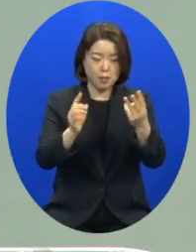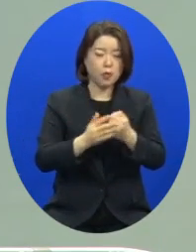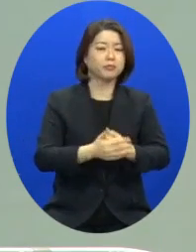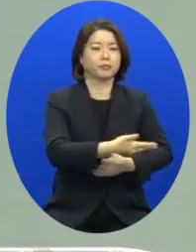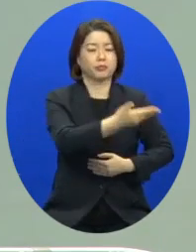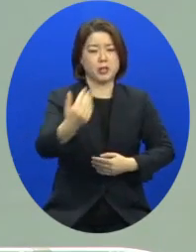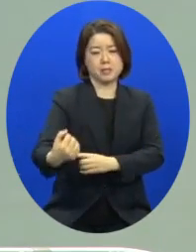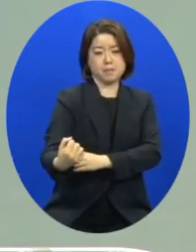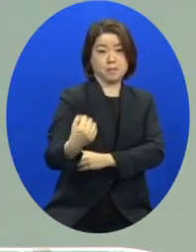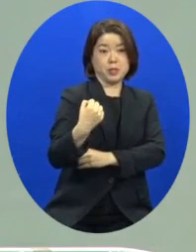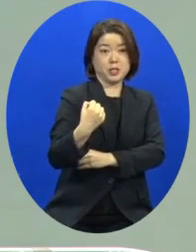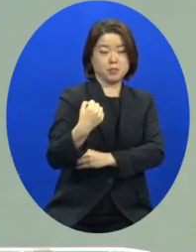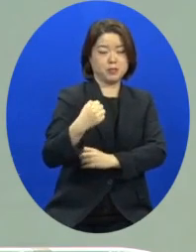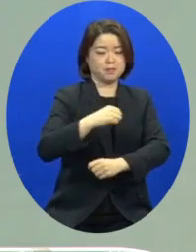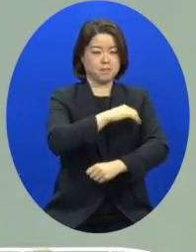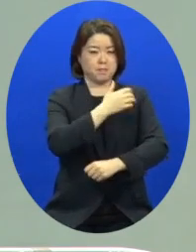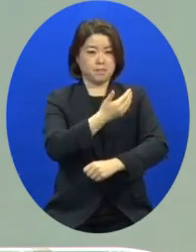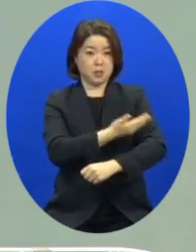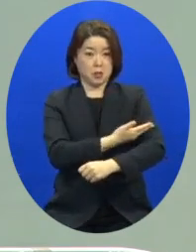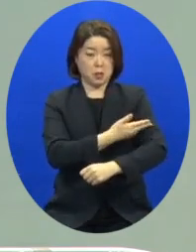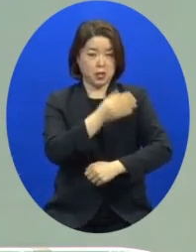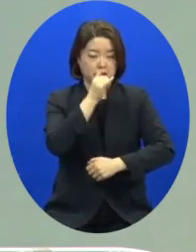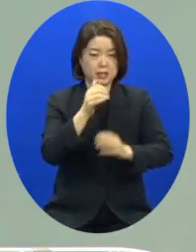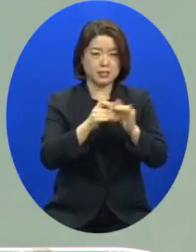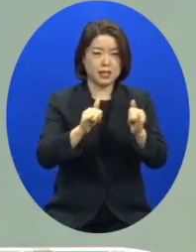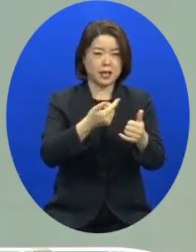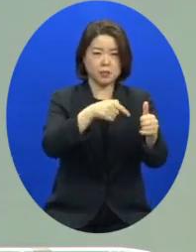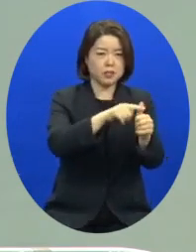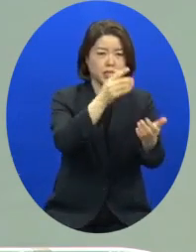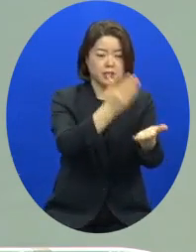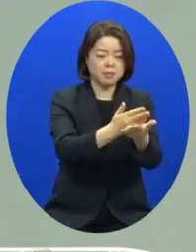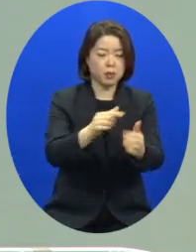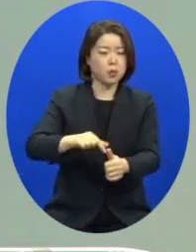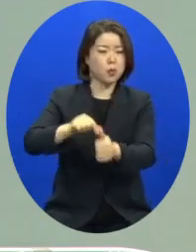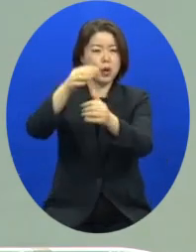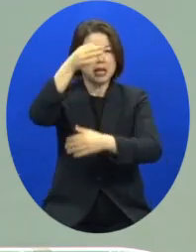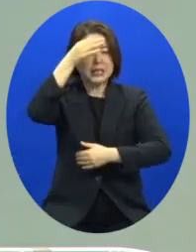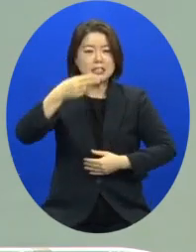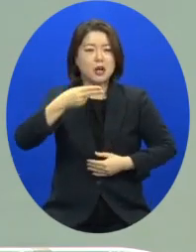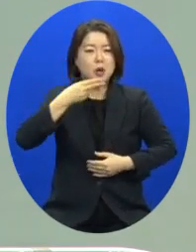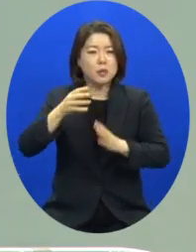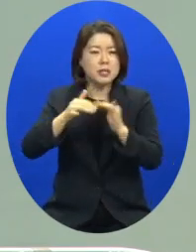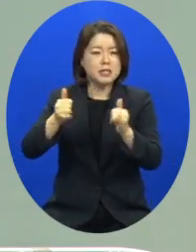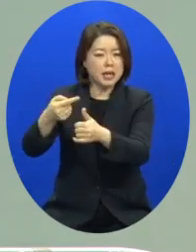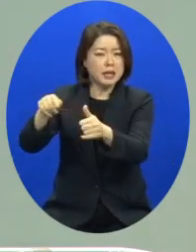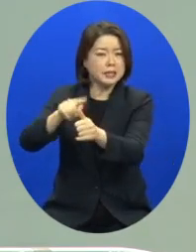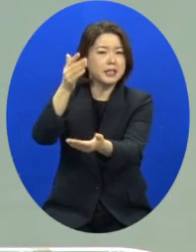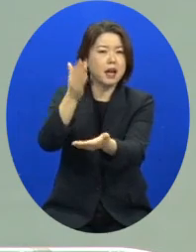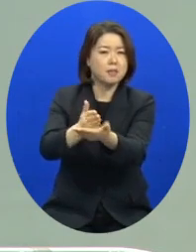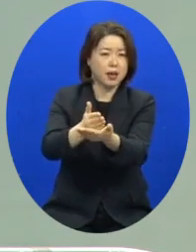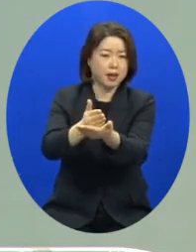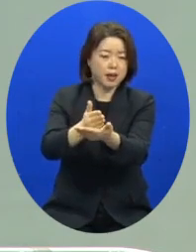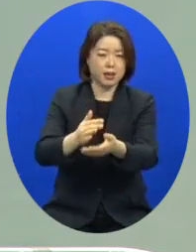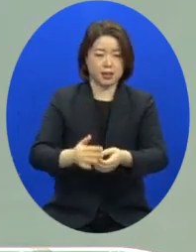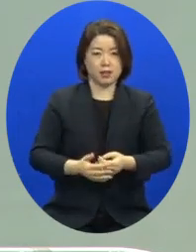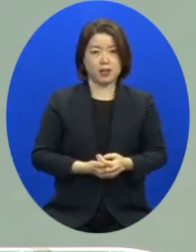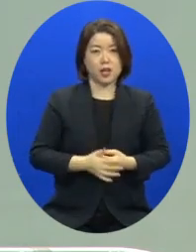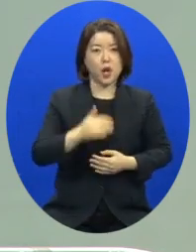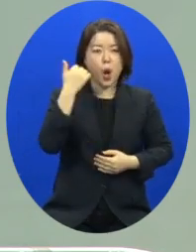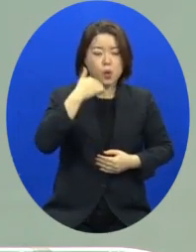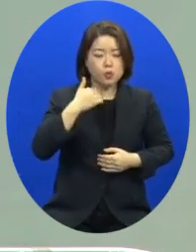있는 고관을 의지하지 말며 구원할 능력이 없는 사람을 의지하지 말아라. 누구나